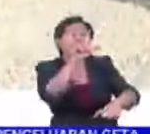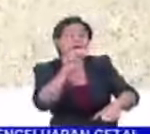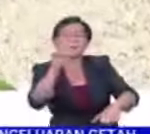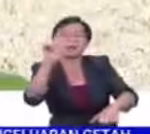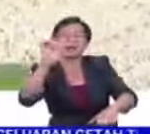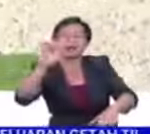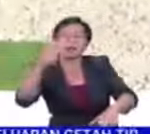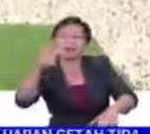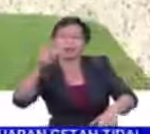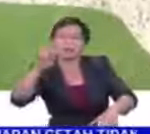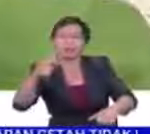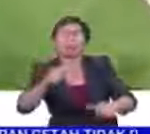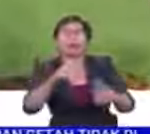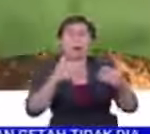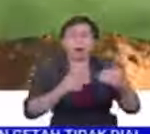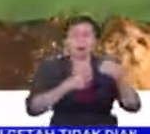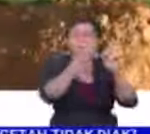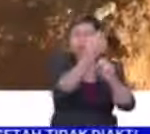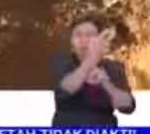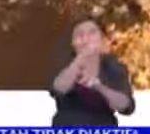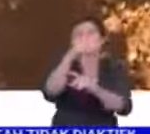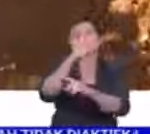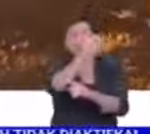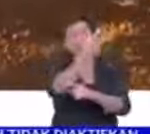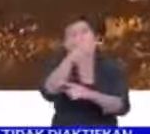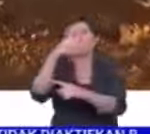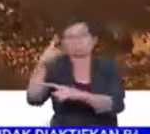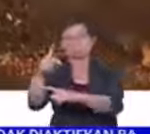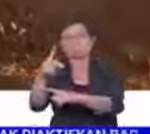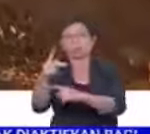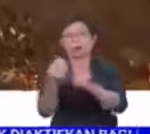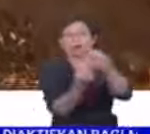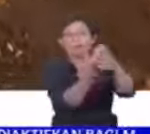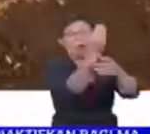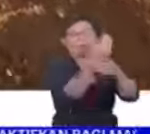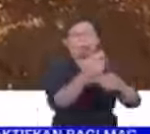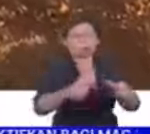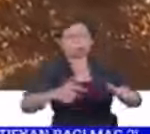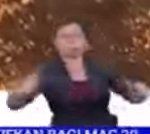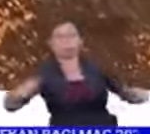melibatkan 12,000 anak pokok durian di kawasan seluas 121 hektar.